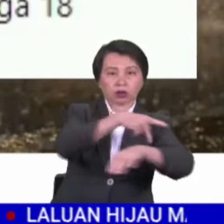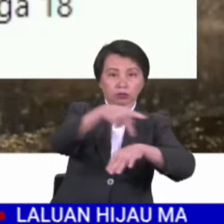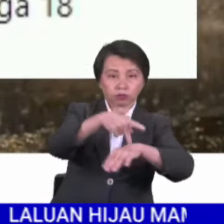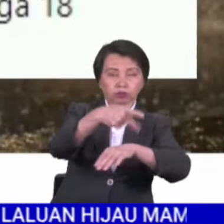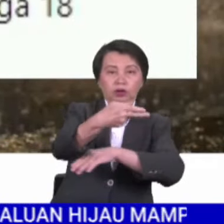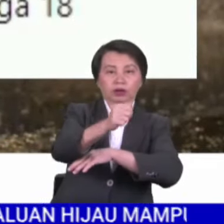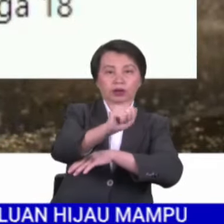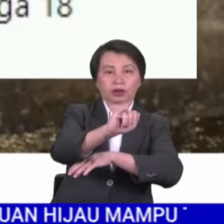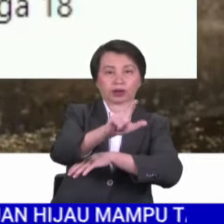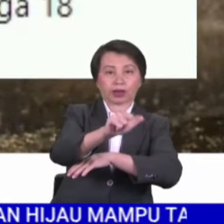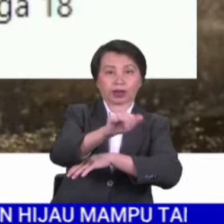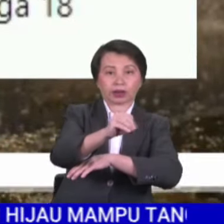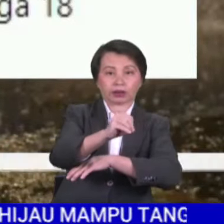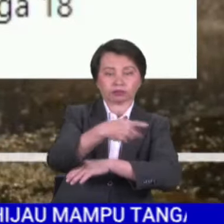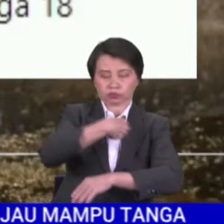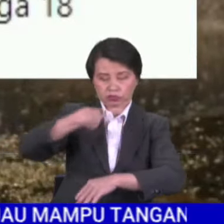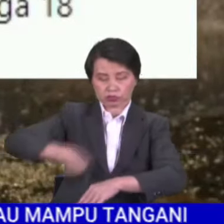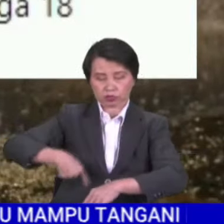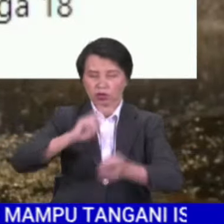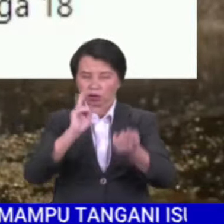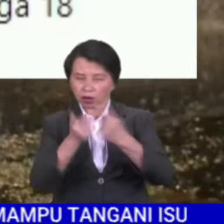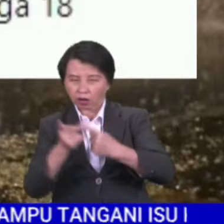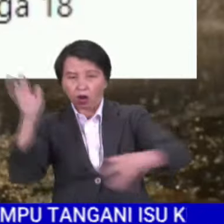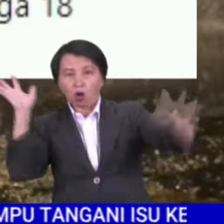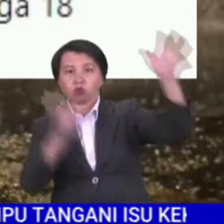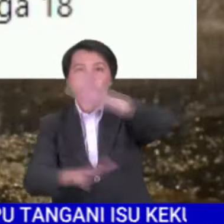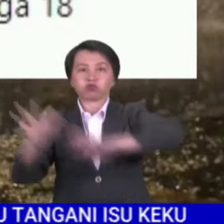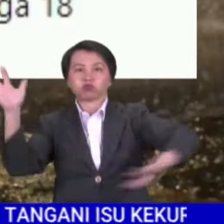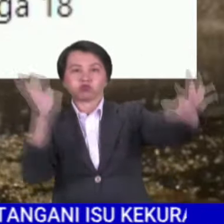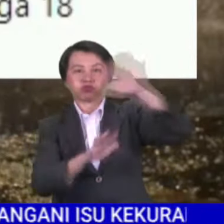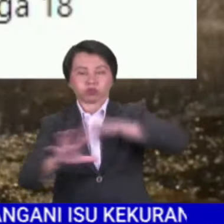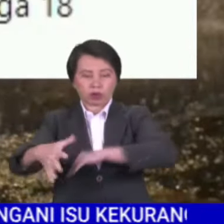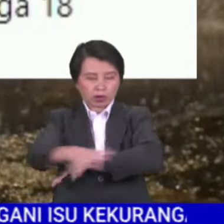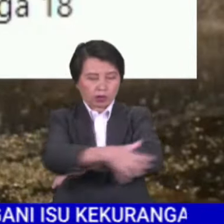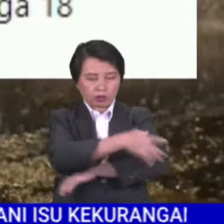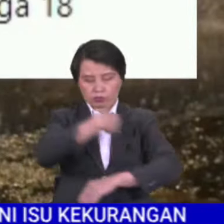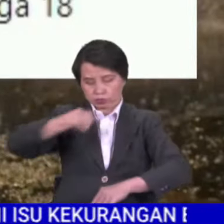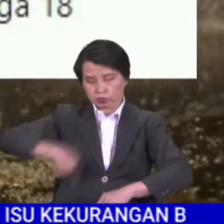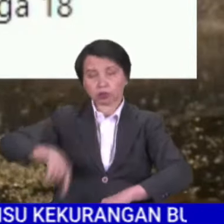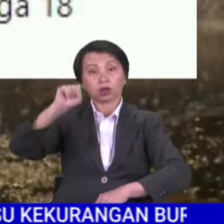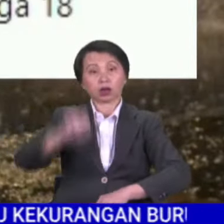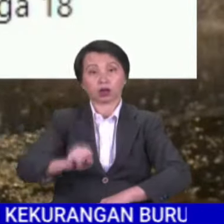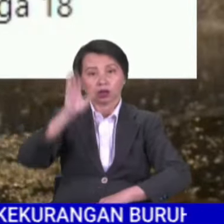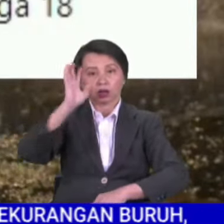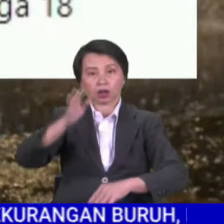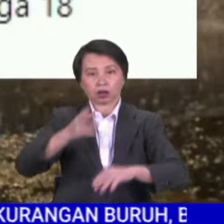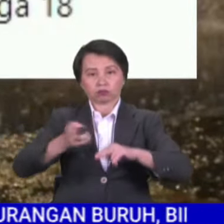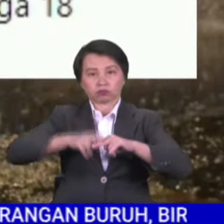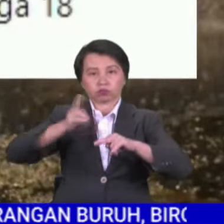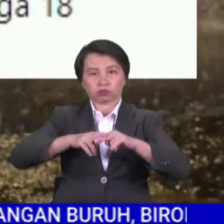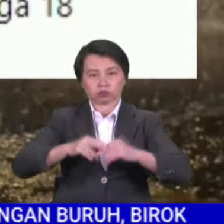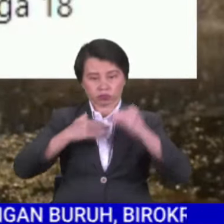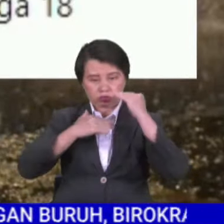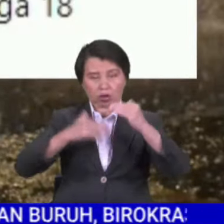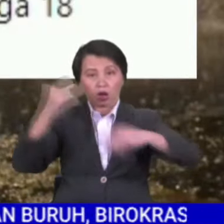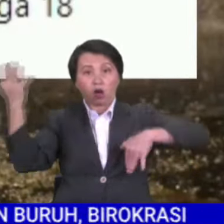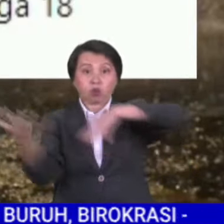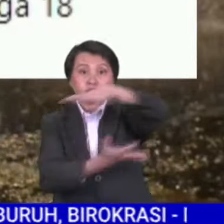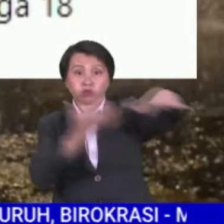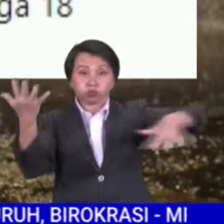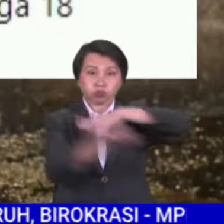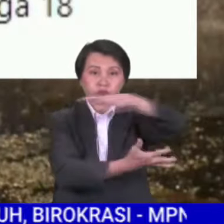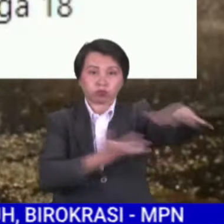Hainan, China. Keadaan itu akan menyebabkan angin kencang di Laut China Selatan dan dijangka akan meningkat ke tahap taufan